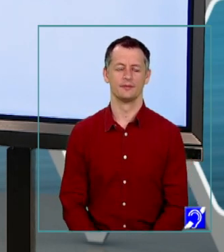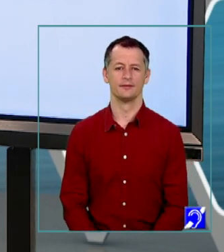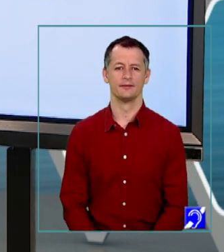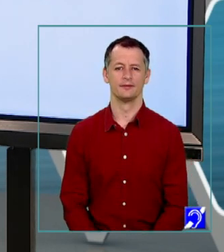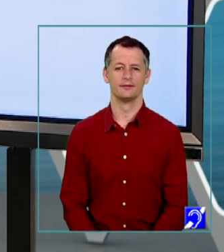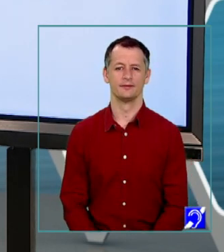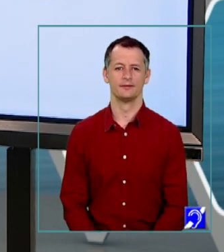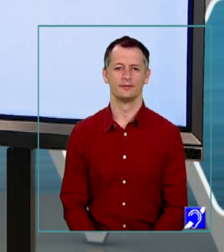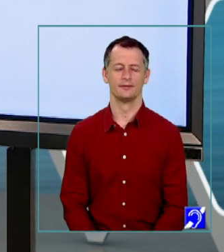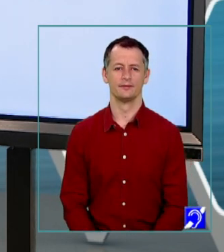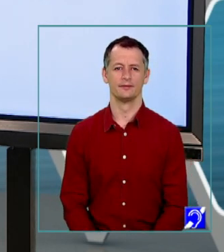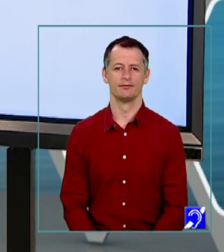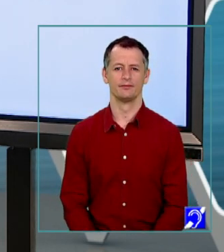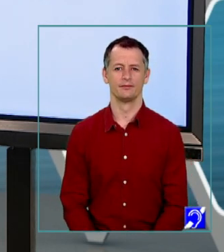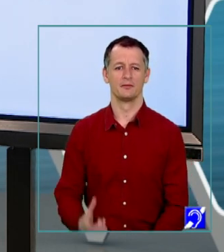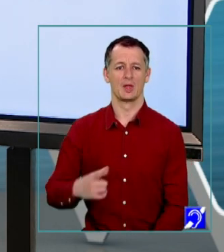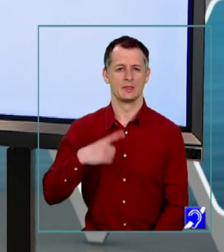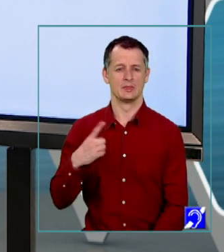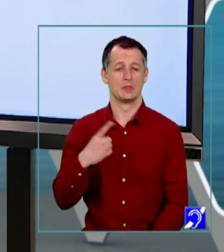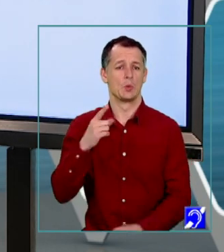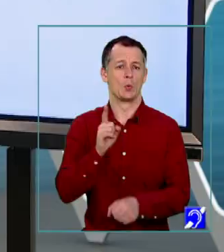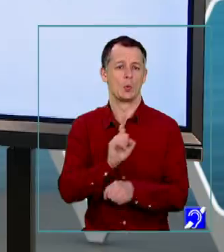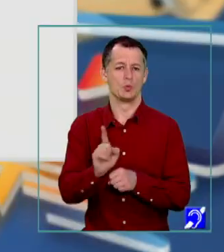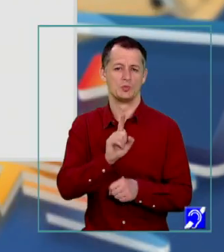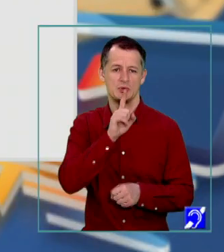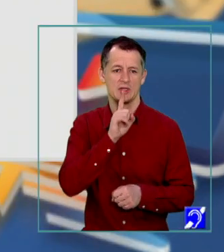dreapta. Este o operațiune foarte simplă.